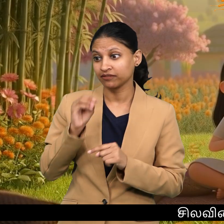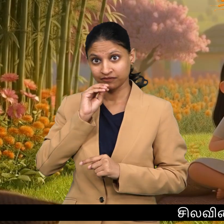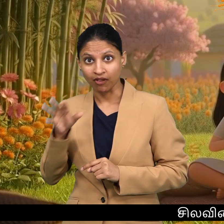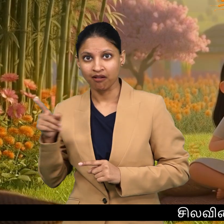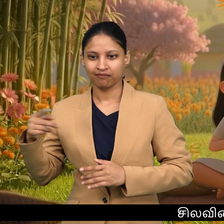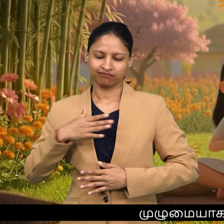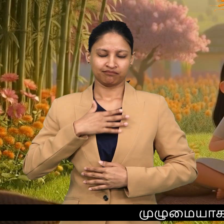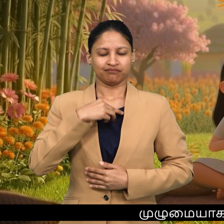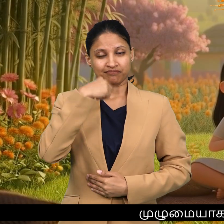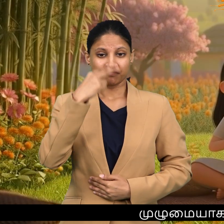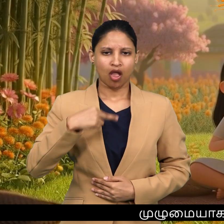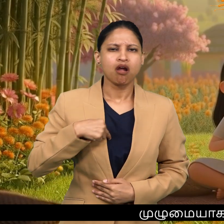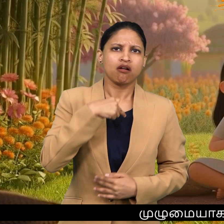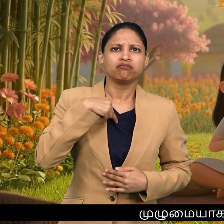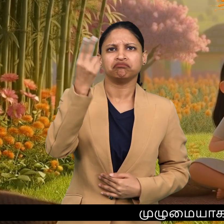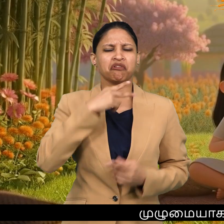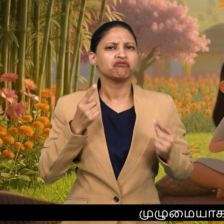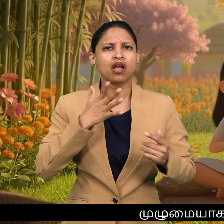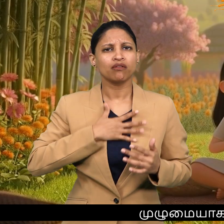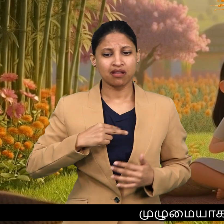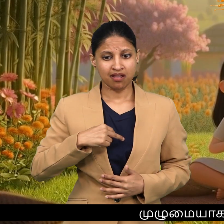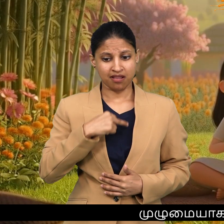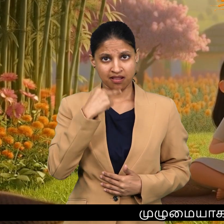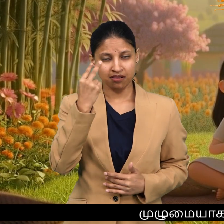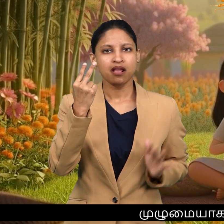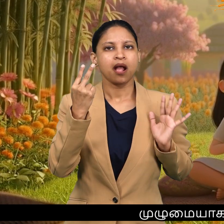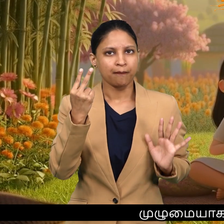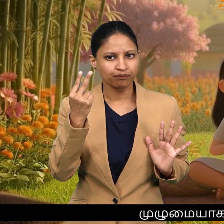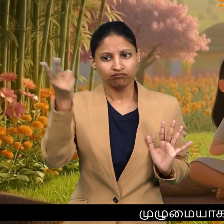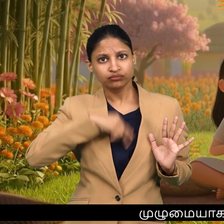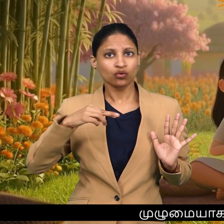சில வினாடிகள் நிறுத்தி முழுமையாக மூச்சை வெளியேற்று.